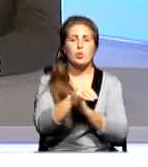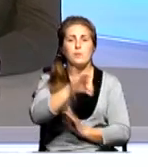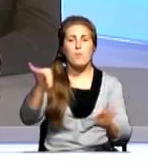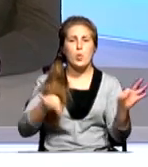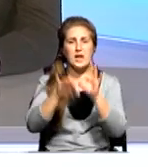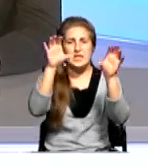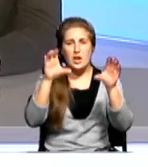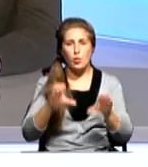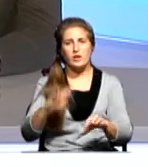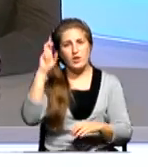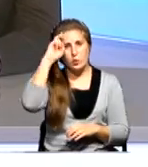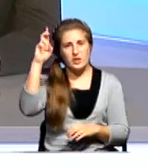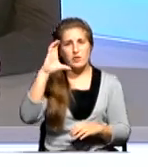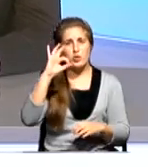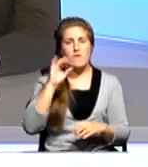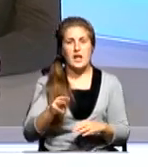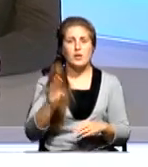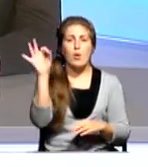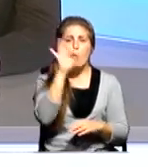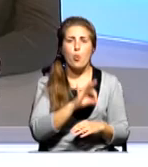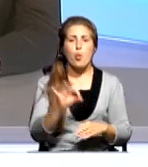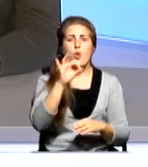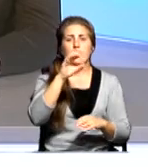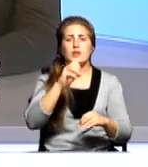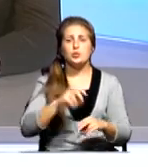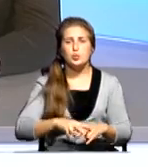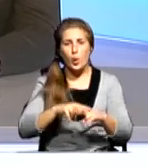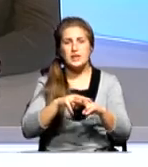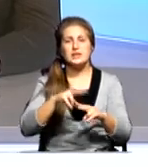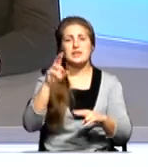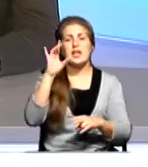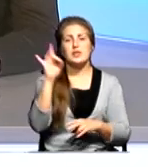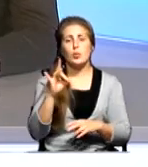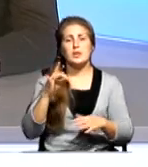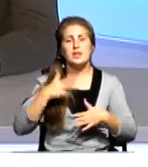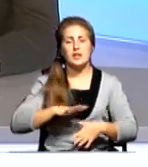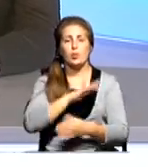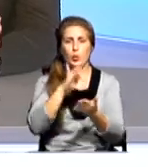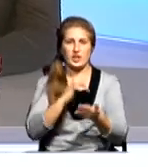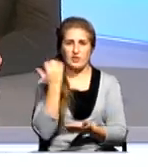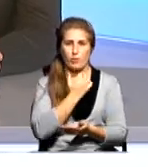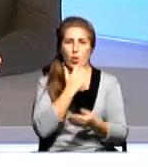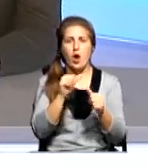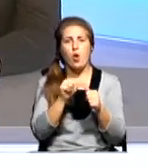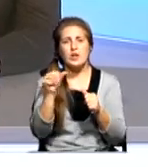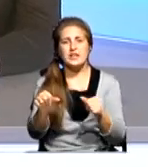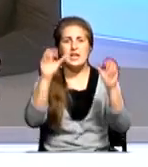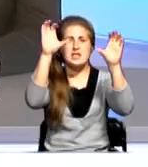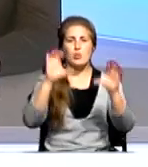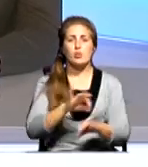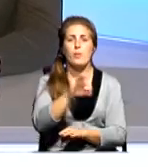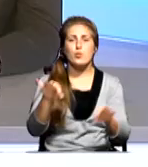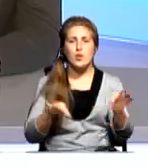в государственный совет о столице республики крым и города симферополя до отдельные законопроект